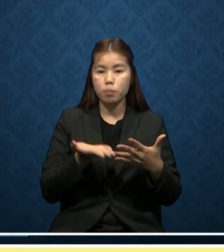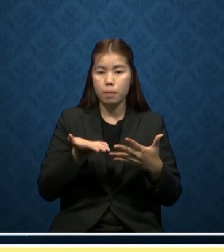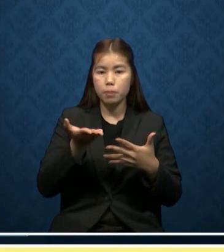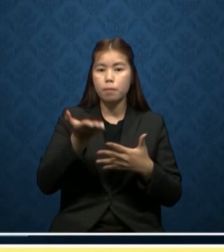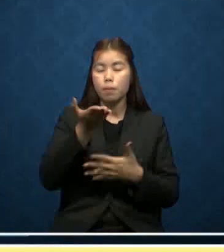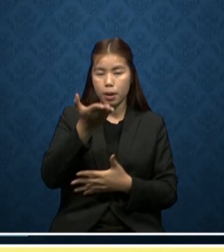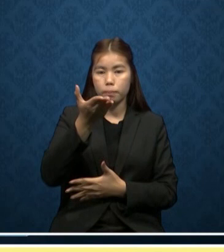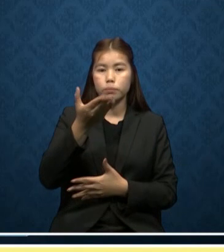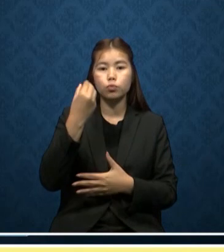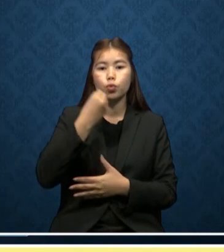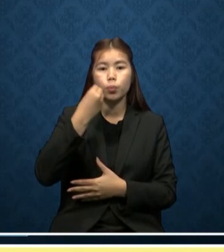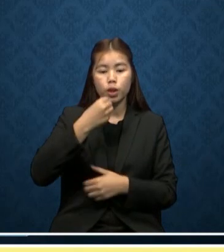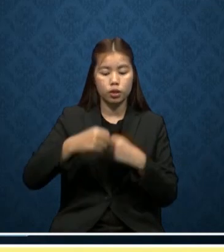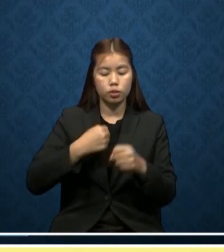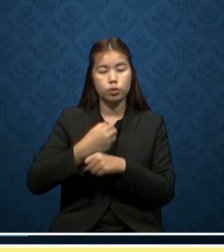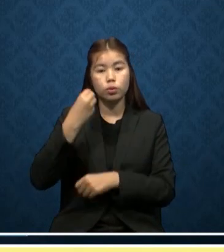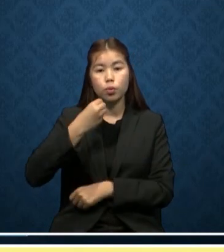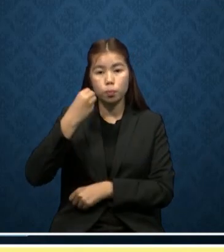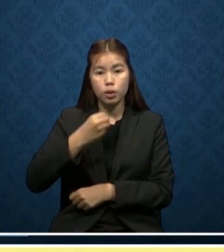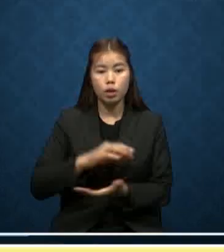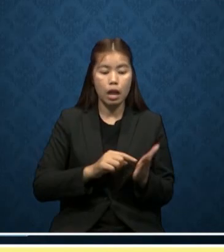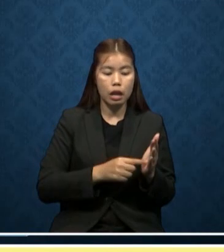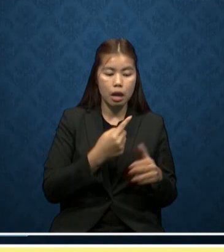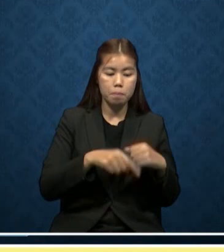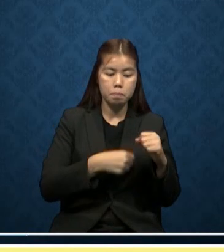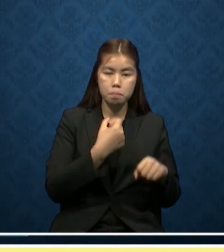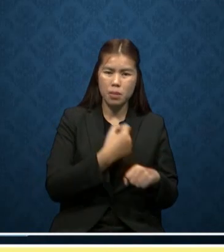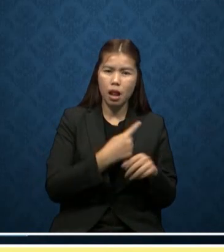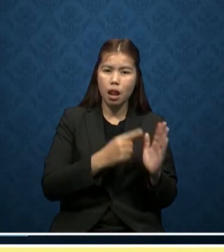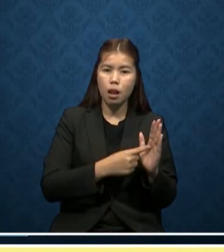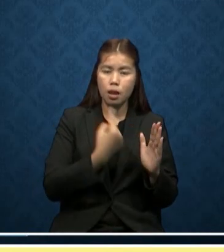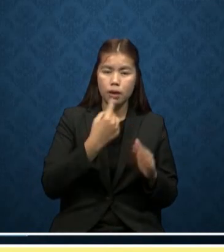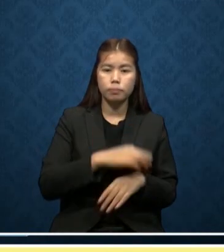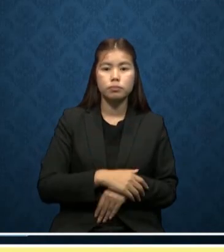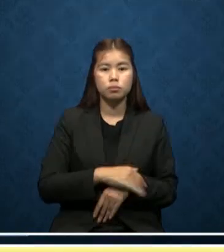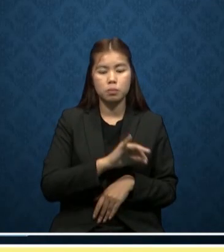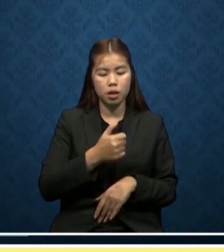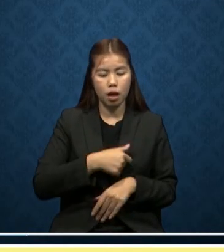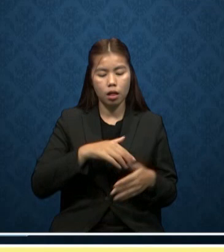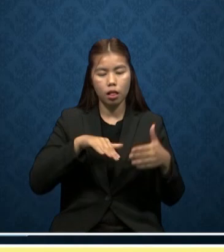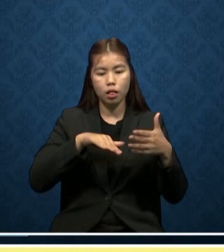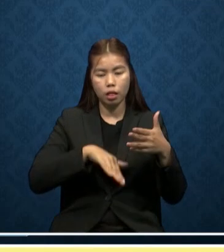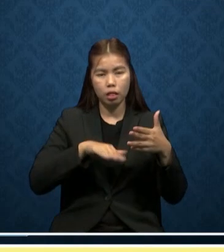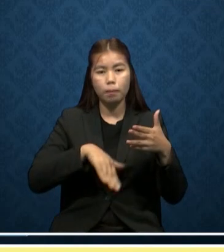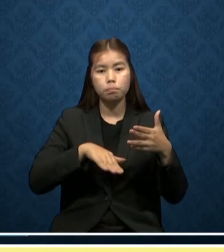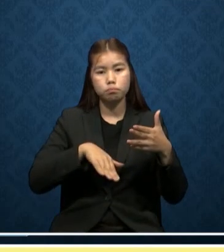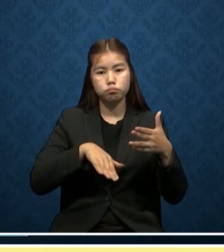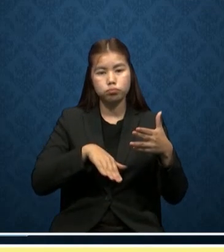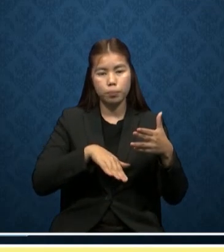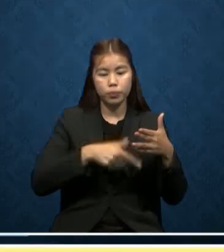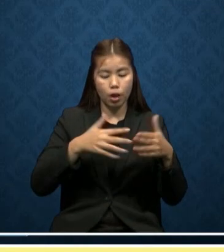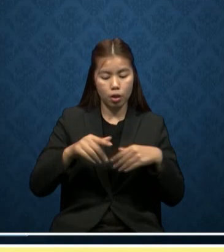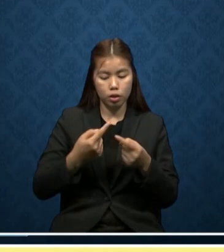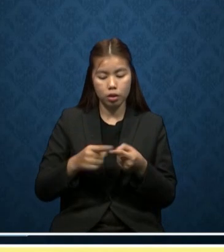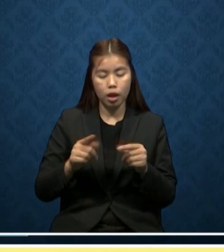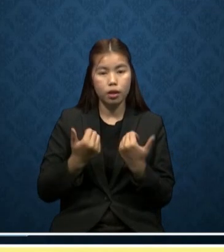นะฮะนะครับในปีแรกๆอาจจะอ่าต่ำหน่อยนะครับแต่ว่าในปี 65